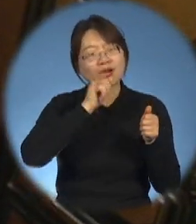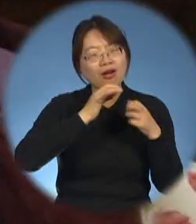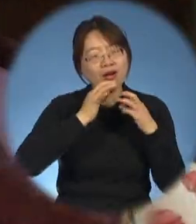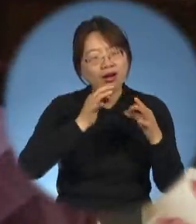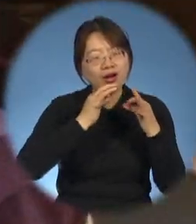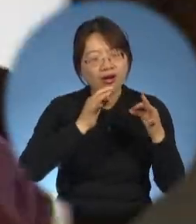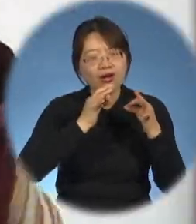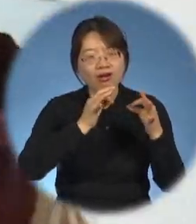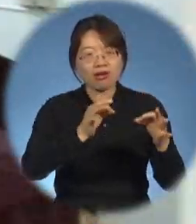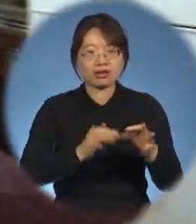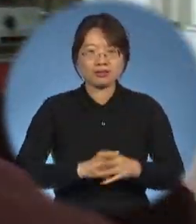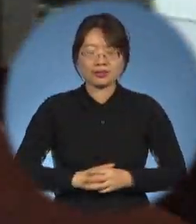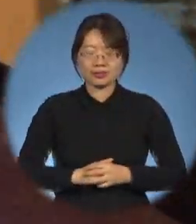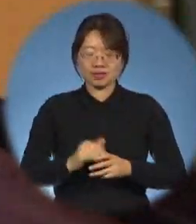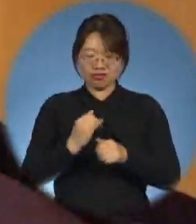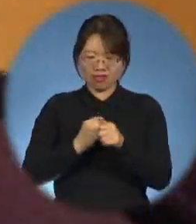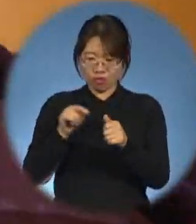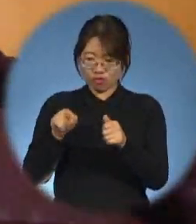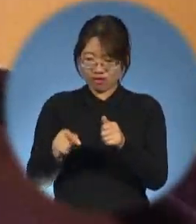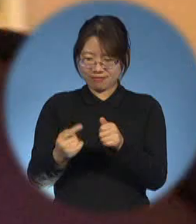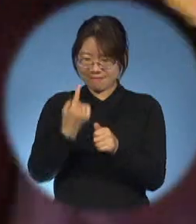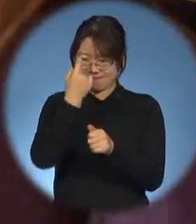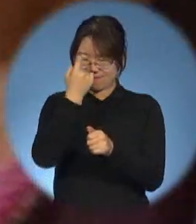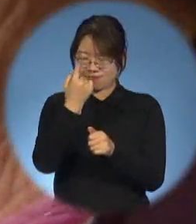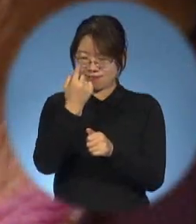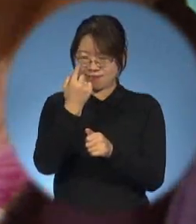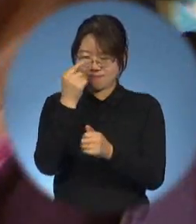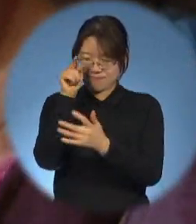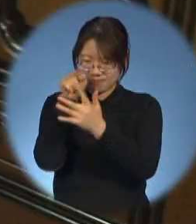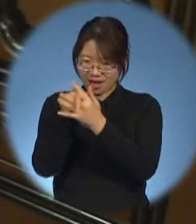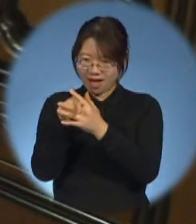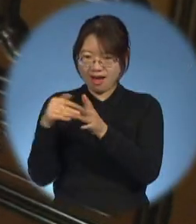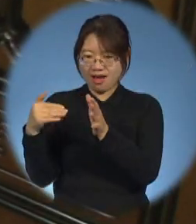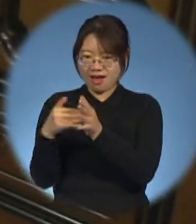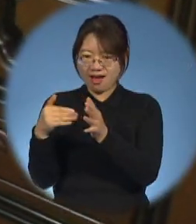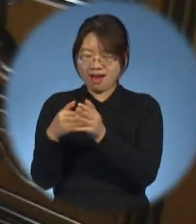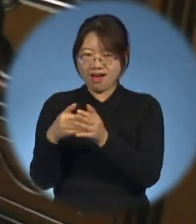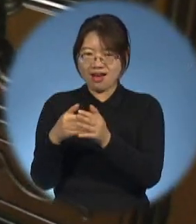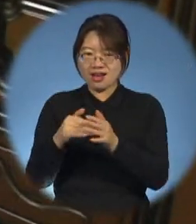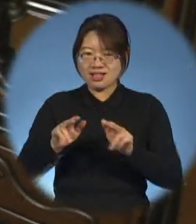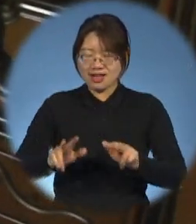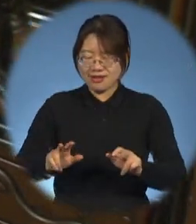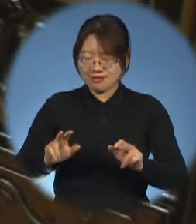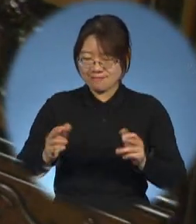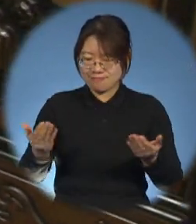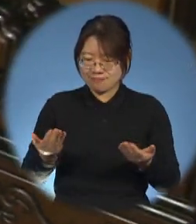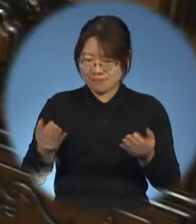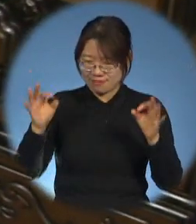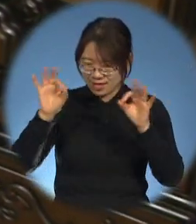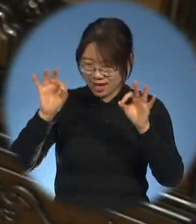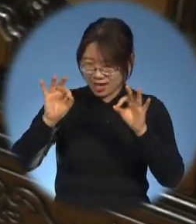그 아영 남녀가 있어 2 난 여태 찾고 다녔는데 이 이라는 거예요